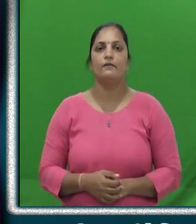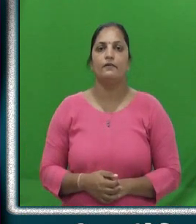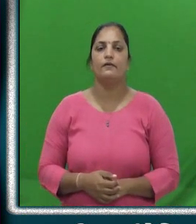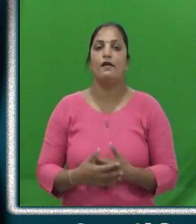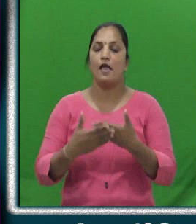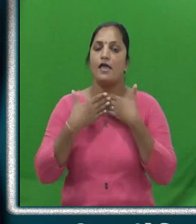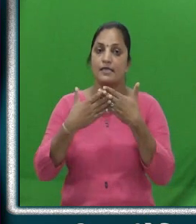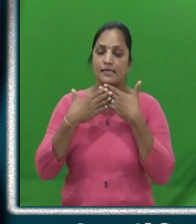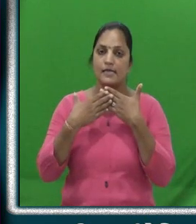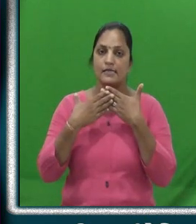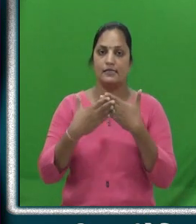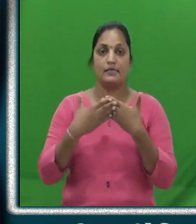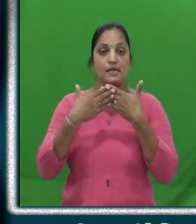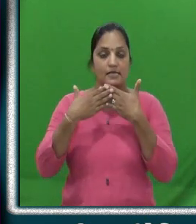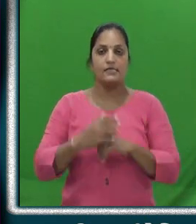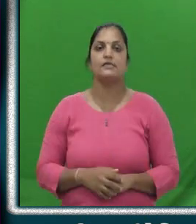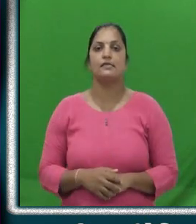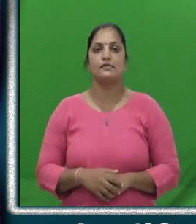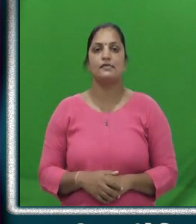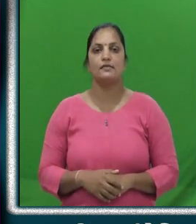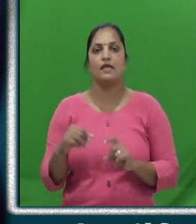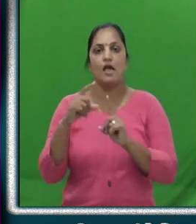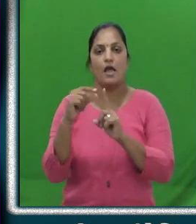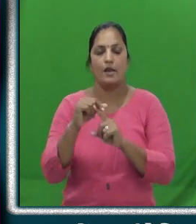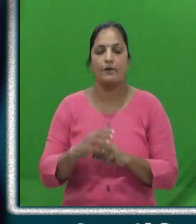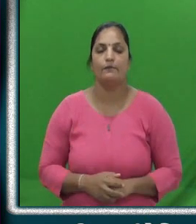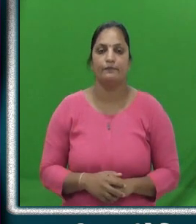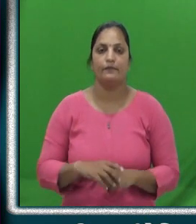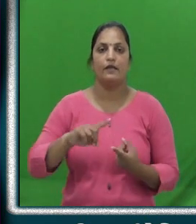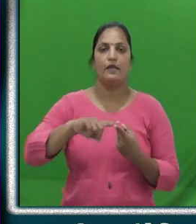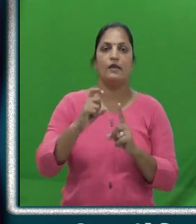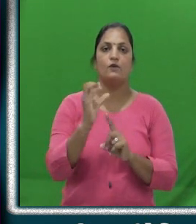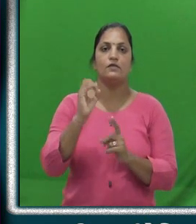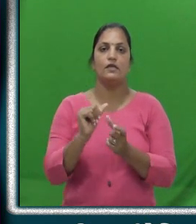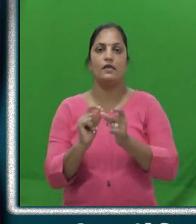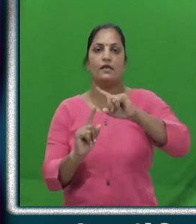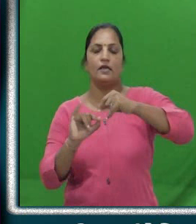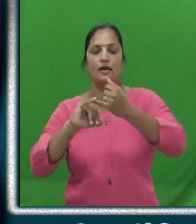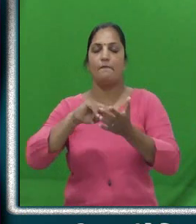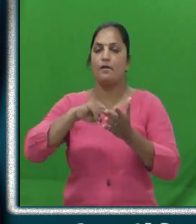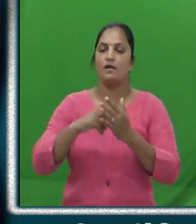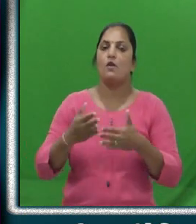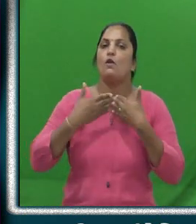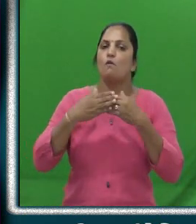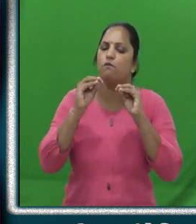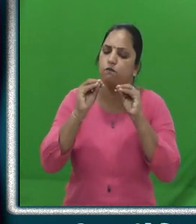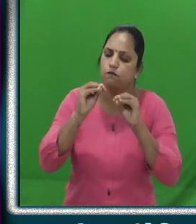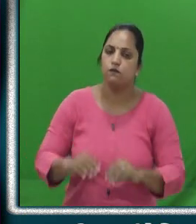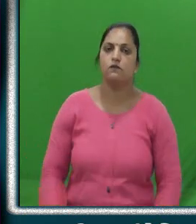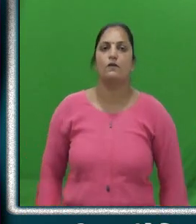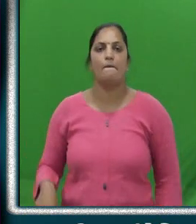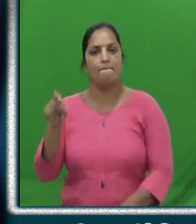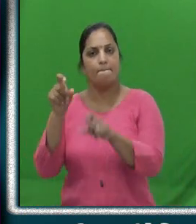એડ્યુકેટ્સ પીપલ, એડ્યુકેટ્સ શિક્ષિત કરવું, બરાબર? એડ્યુકેટ એ વર્બ ગણાય. એડ્યુકેટ્સ